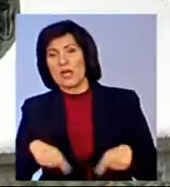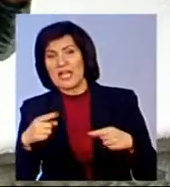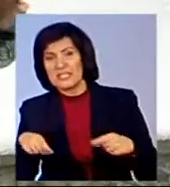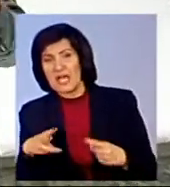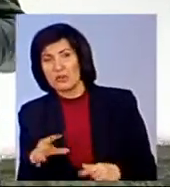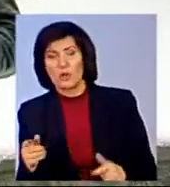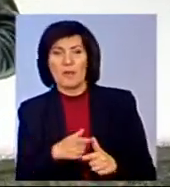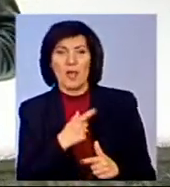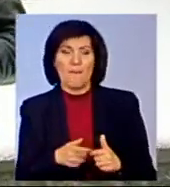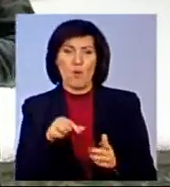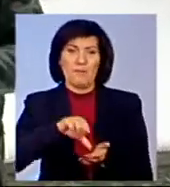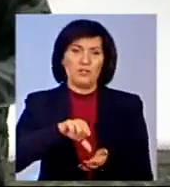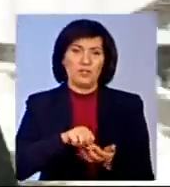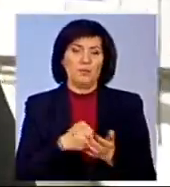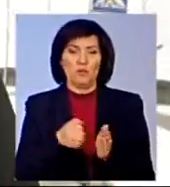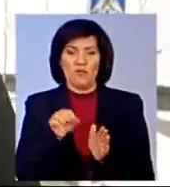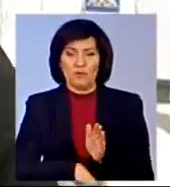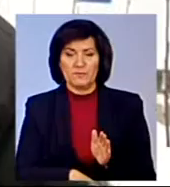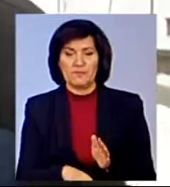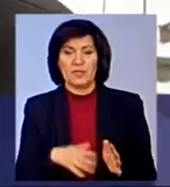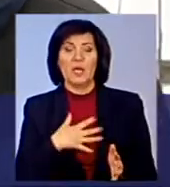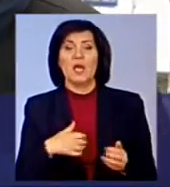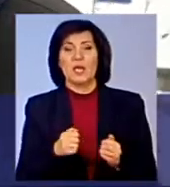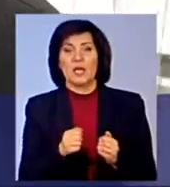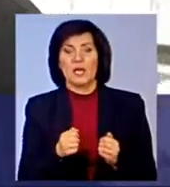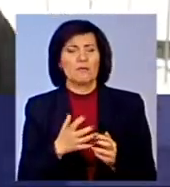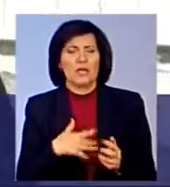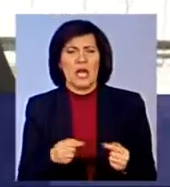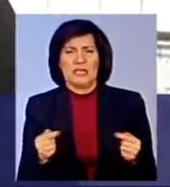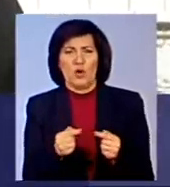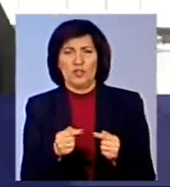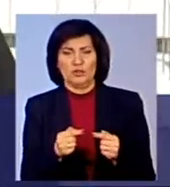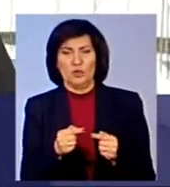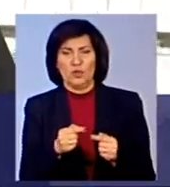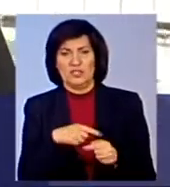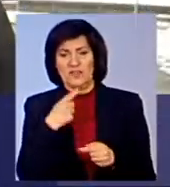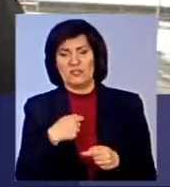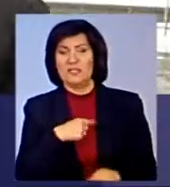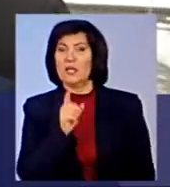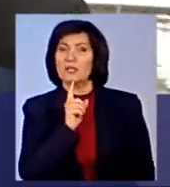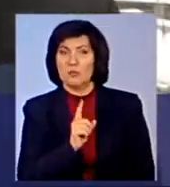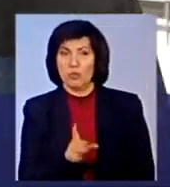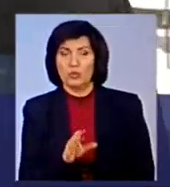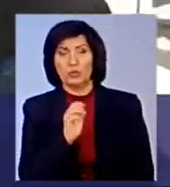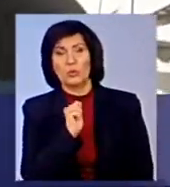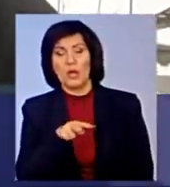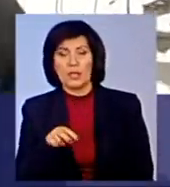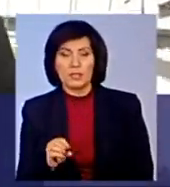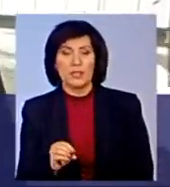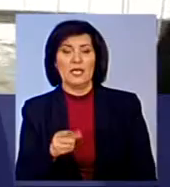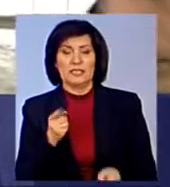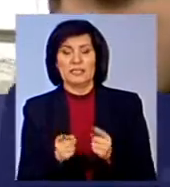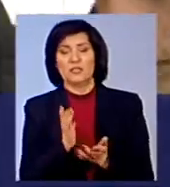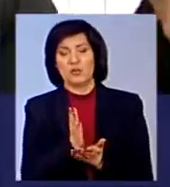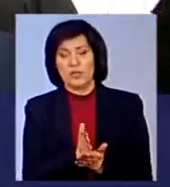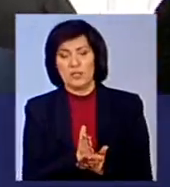або бути, в принципі, причетними до вбивств? Категорично стверджувати я не буду. Але дійсно